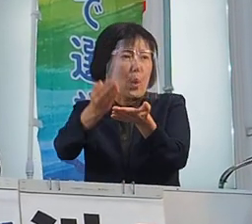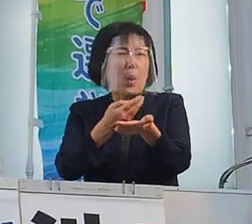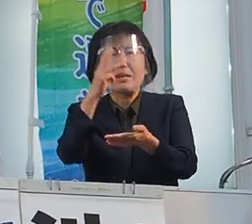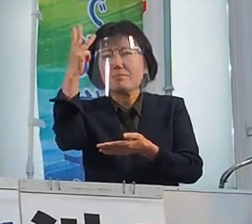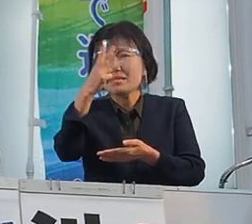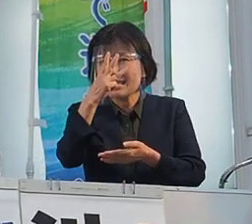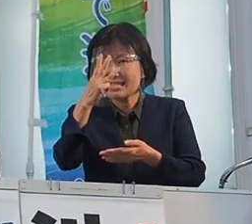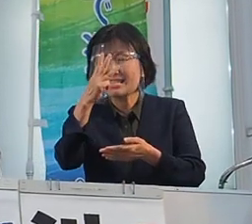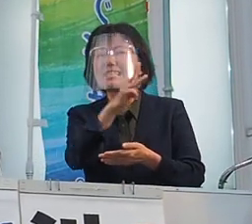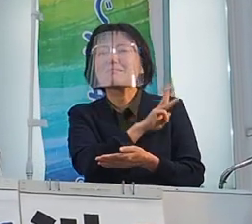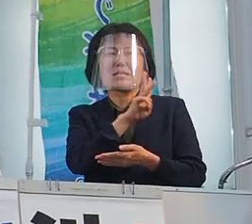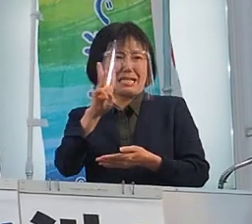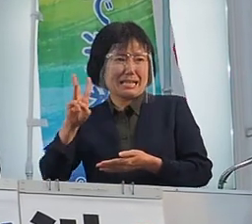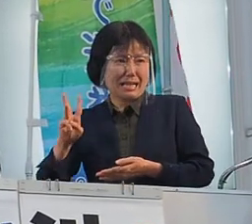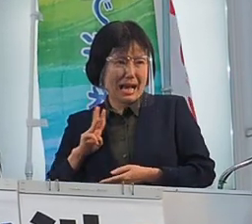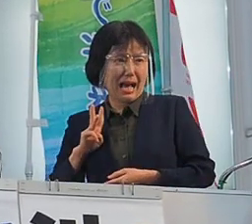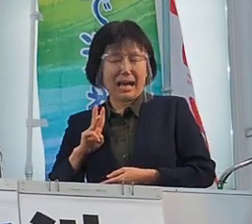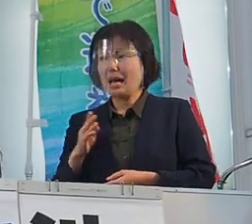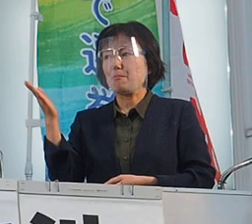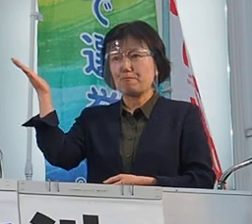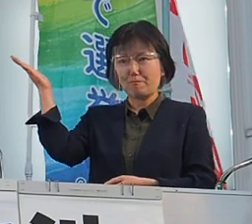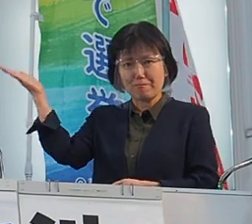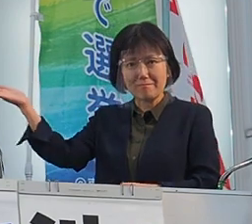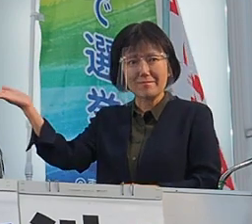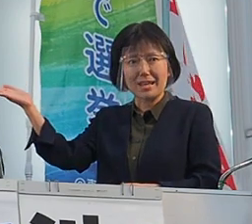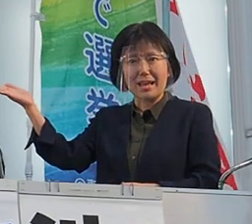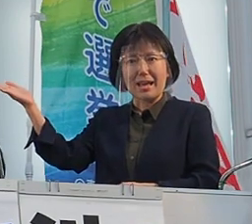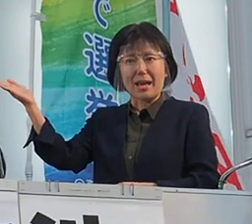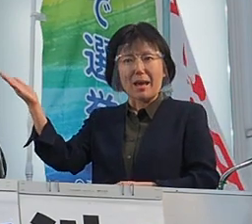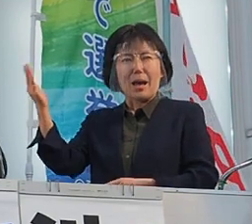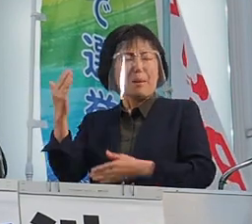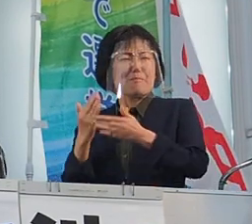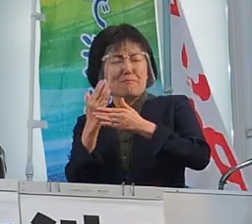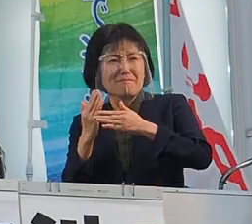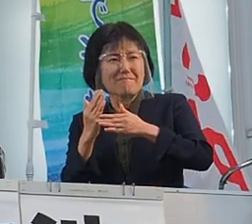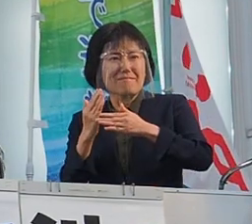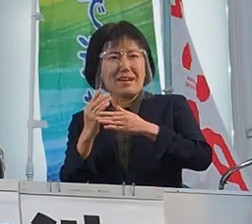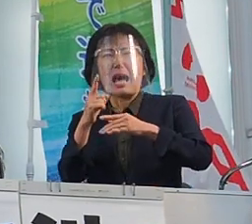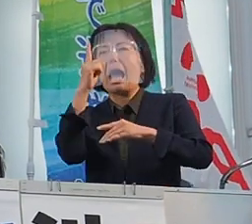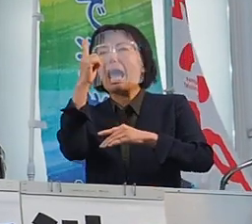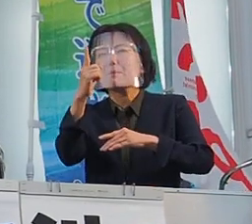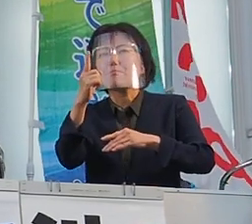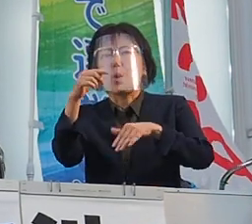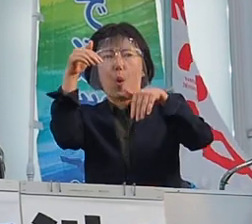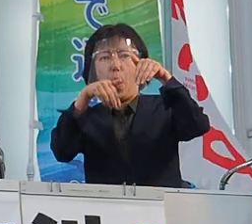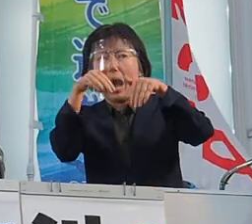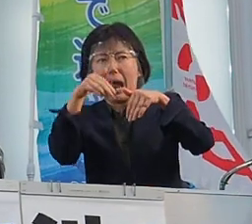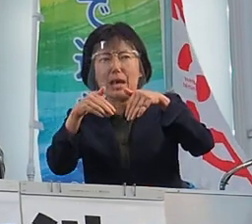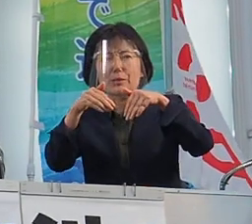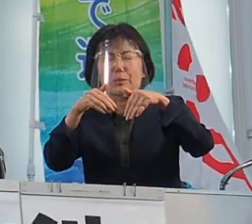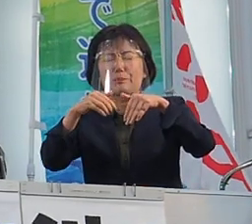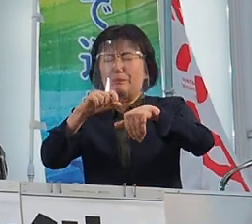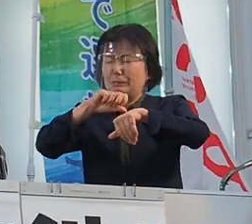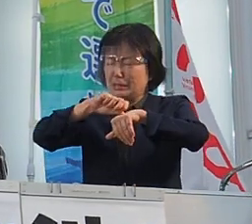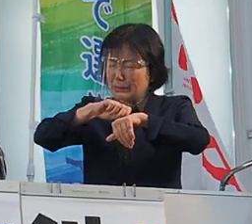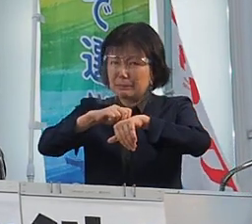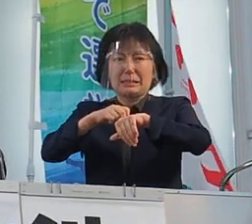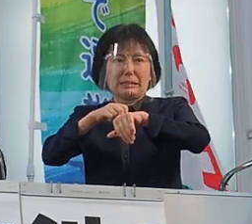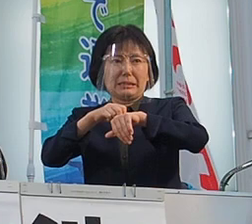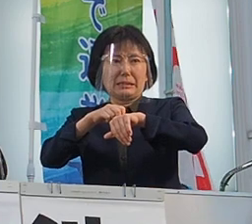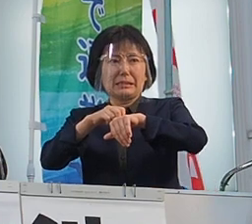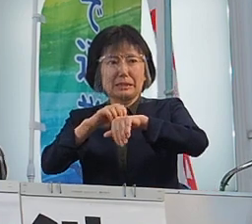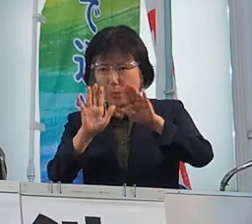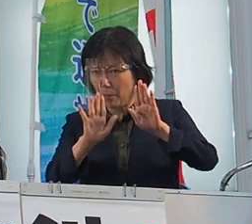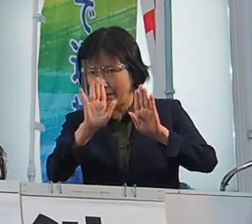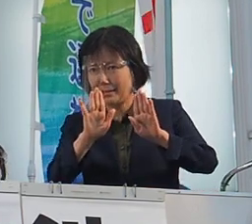。曽根はじめ候補、当落選場で1票を争う大激戦。曽根はじめ